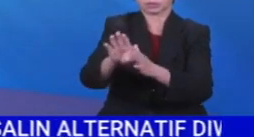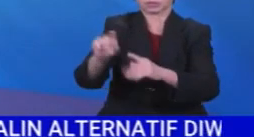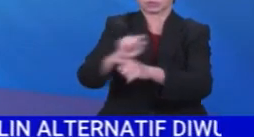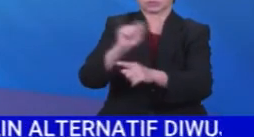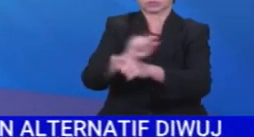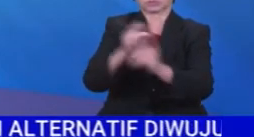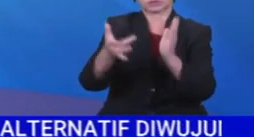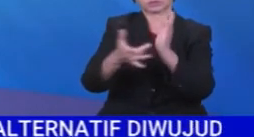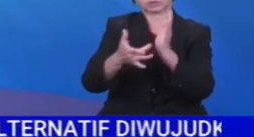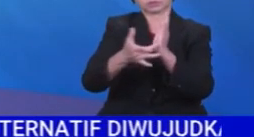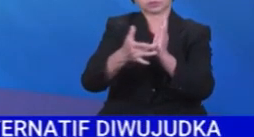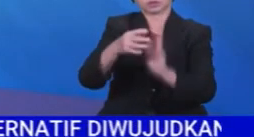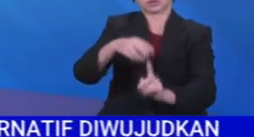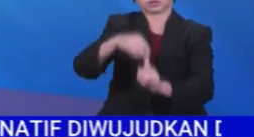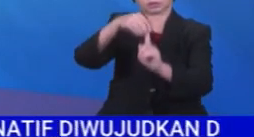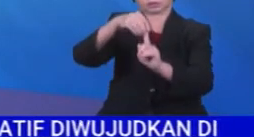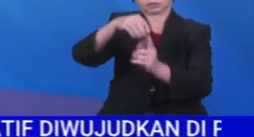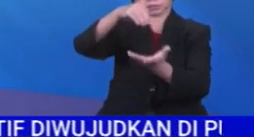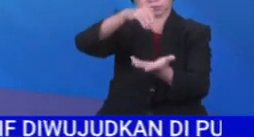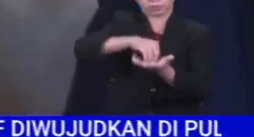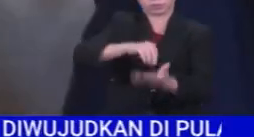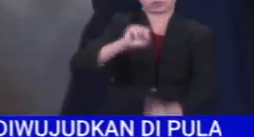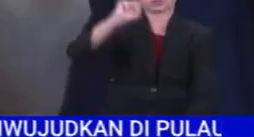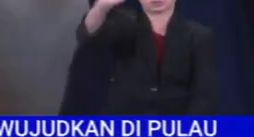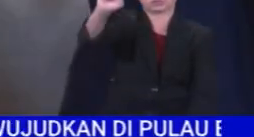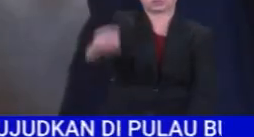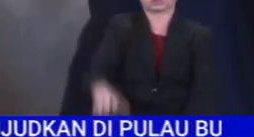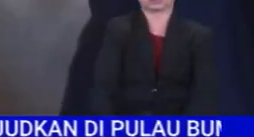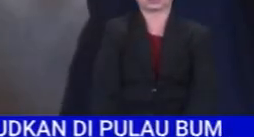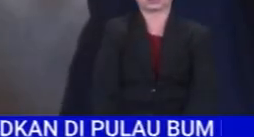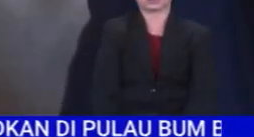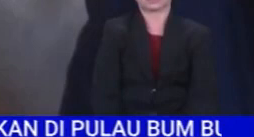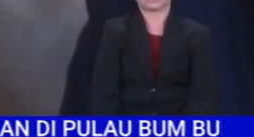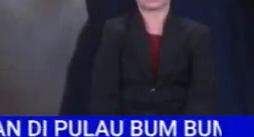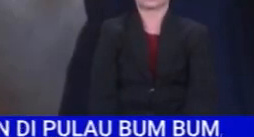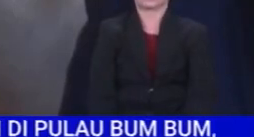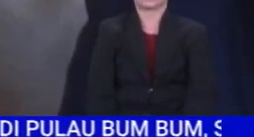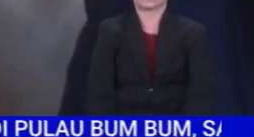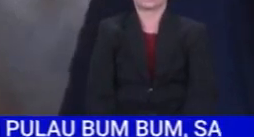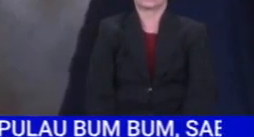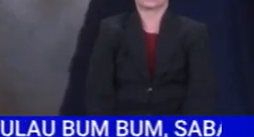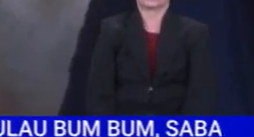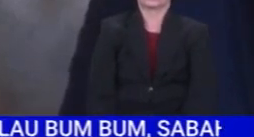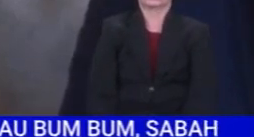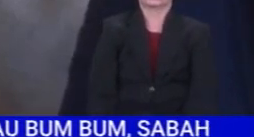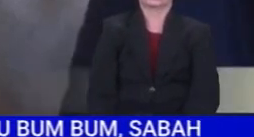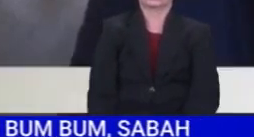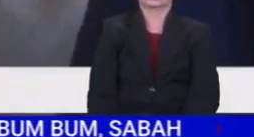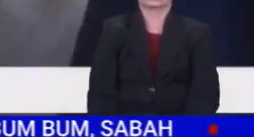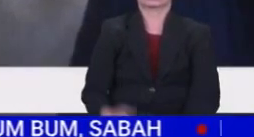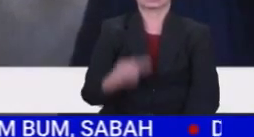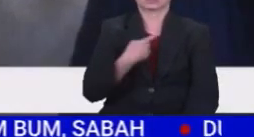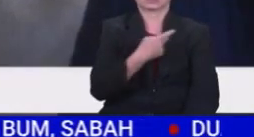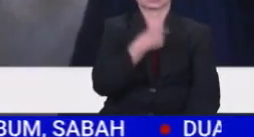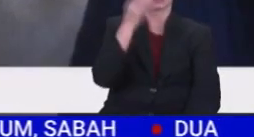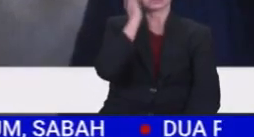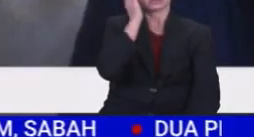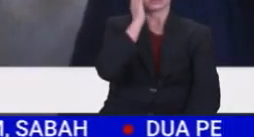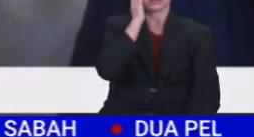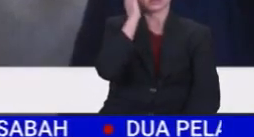penggunaan teknologi terutamanya di sofa The Winner Soccer